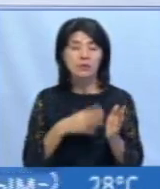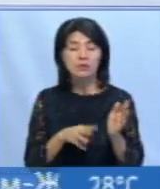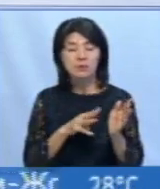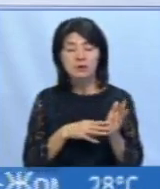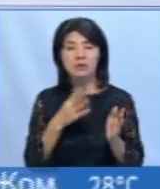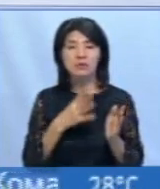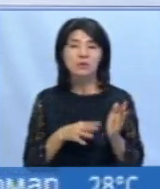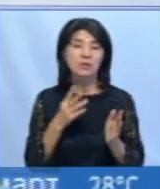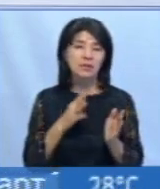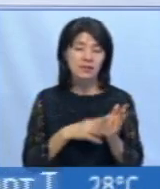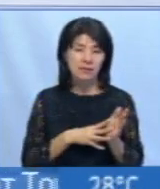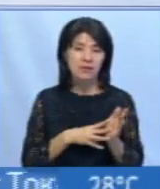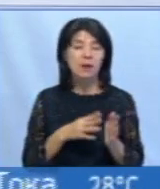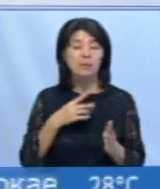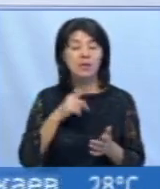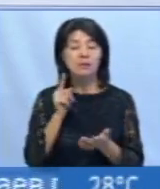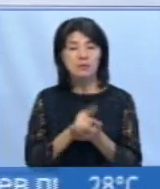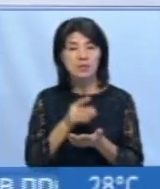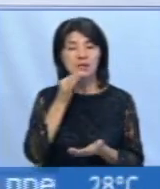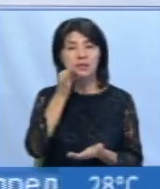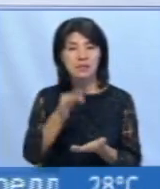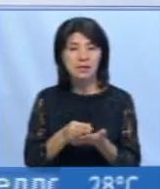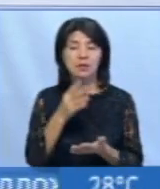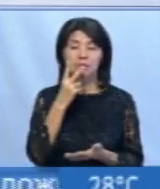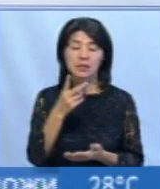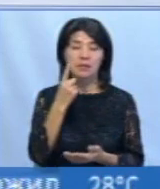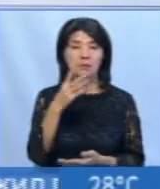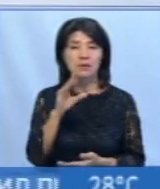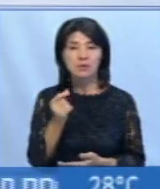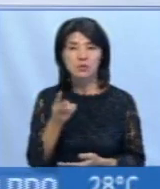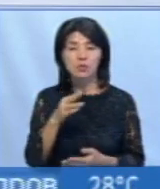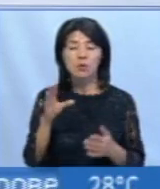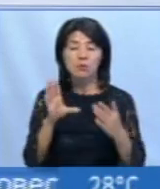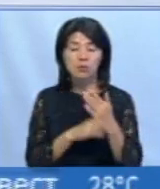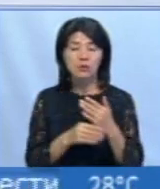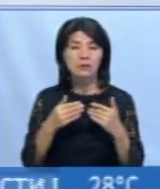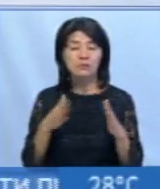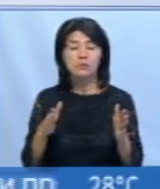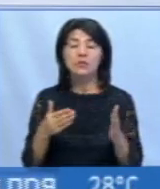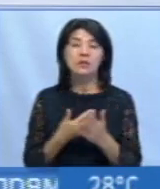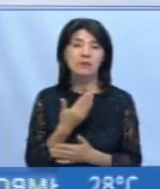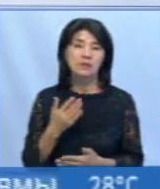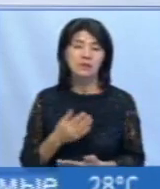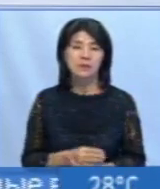+7 702 809 83 99, и мы обязательно озвучим их. Смотрите «Первую студию» сразу после выпуска новостей в 19:00.